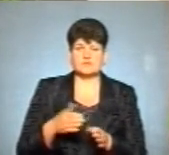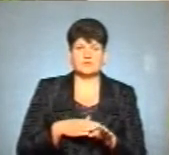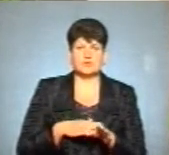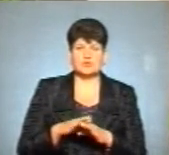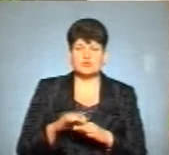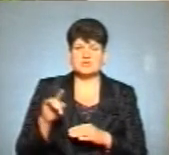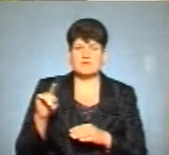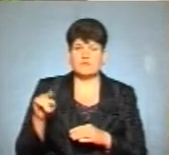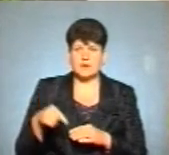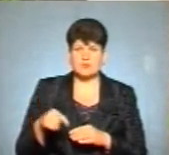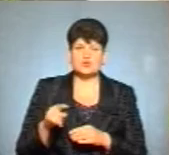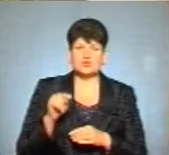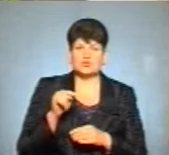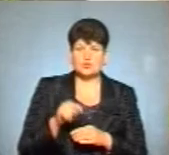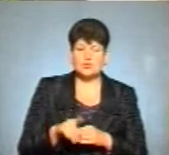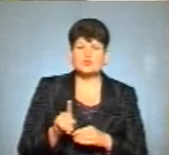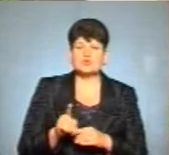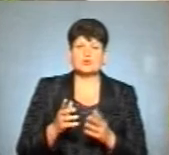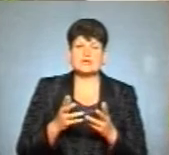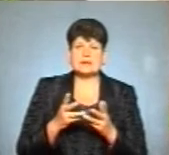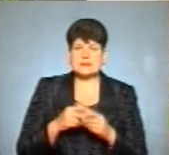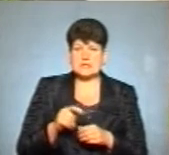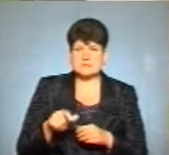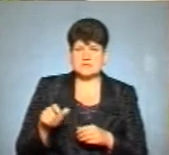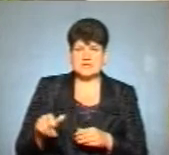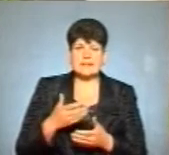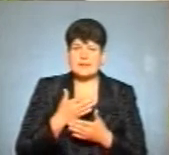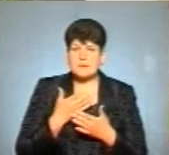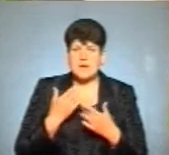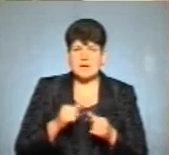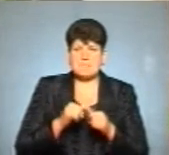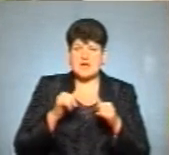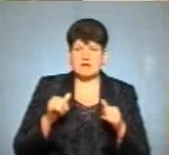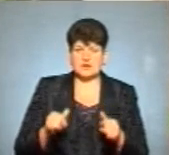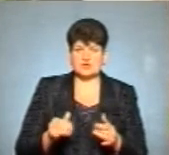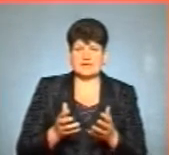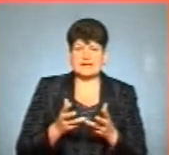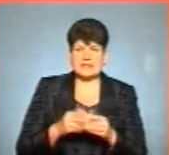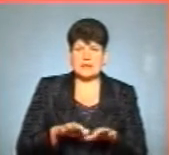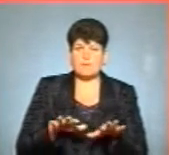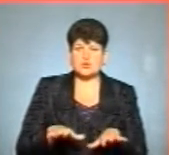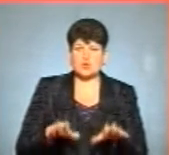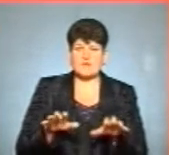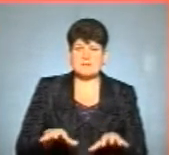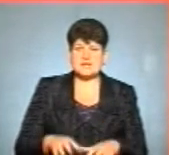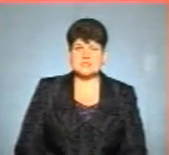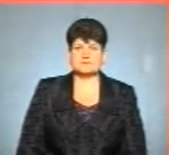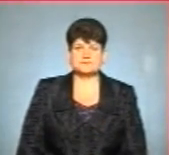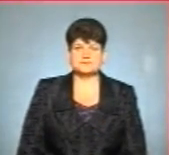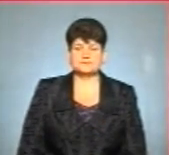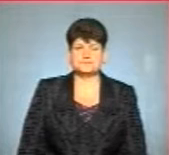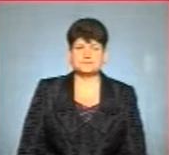дотримуючись вимоги щодо того, що кількість пасажирів не має перевищувати кількість посадкових місць.